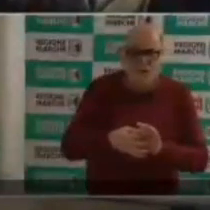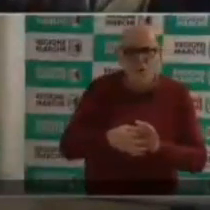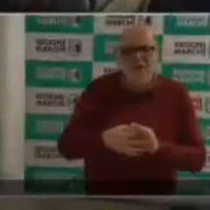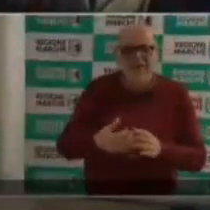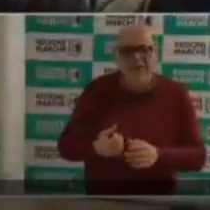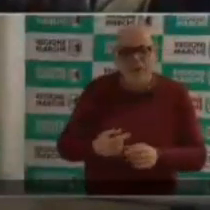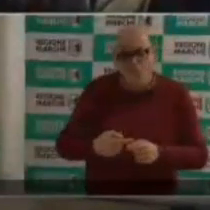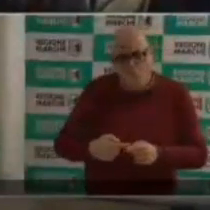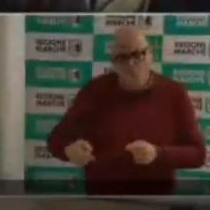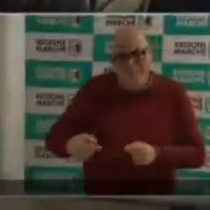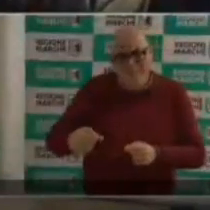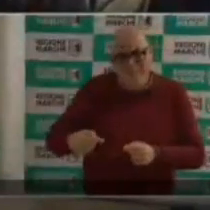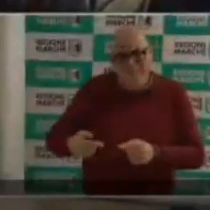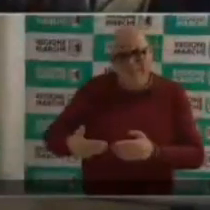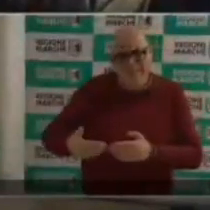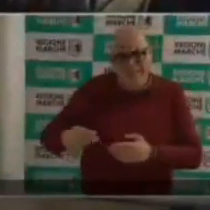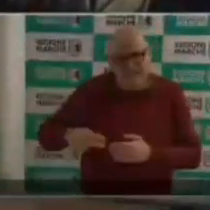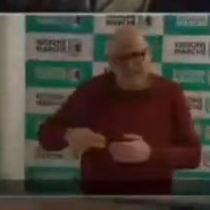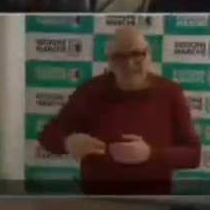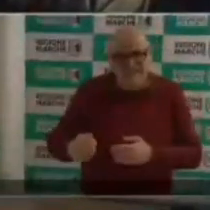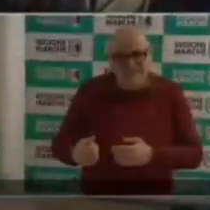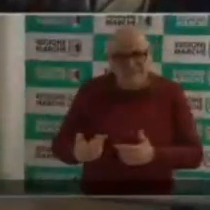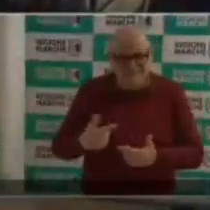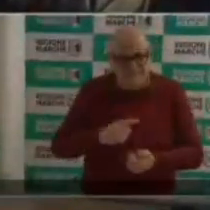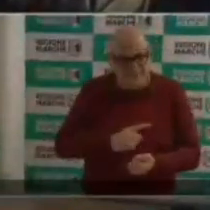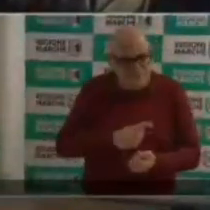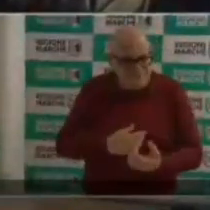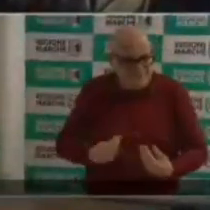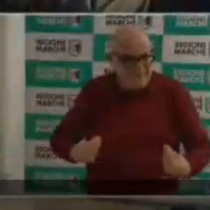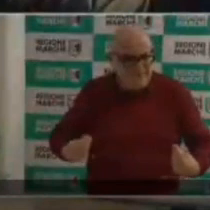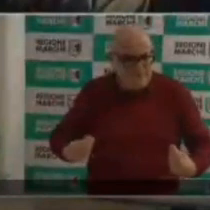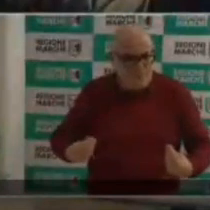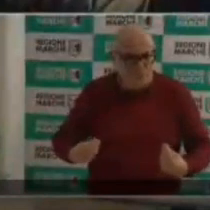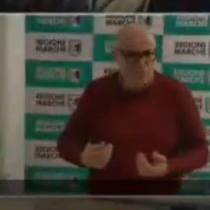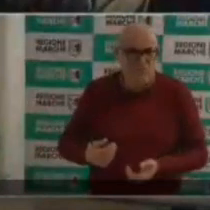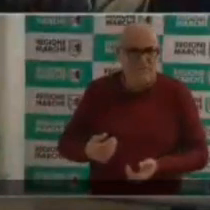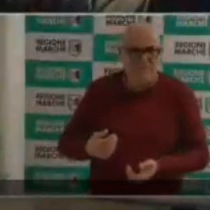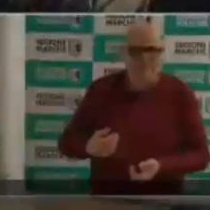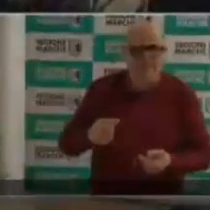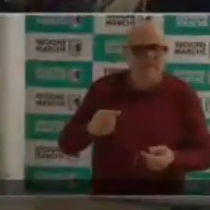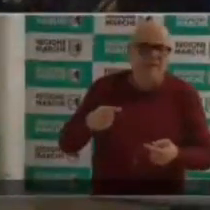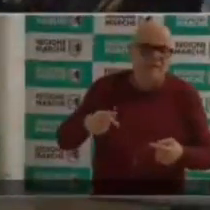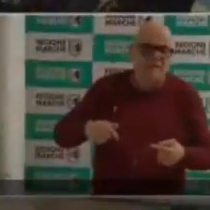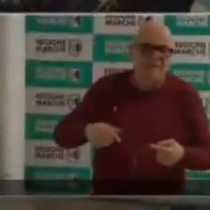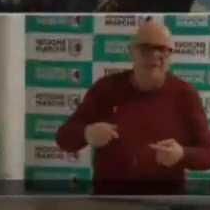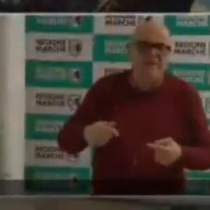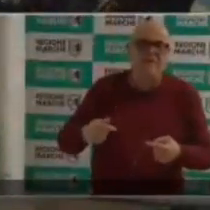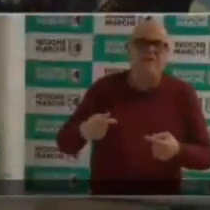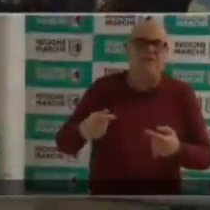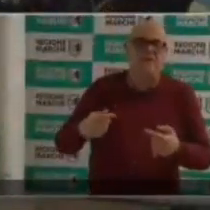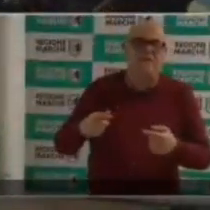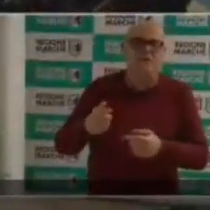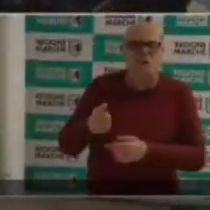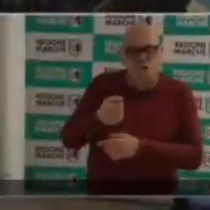ultimi anni con Giovanni in questo momento, ma diciamo con lo staff che Giovanni ha da sempre, in cui si è fatto